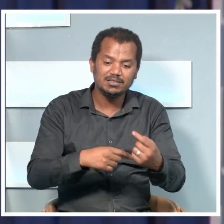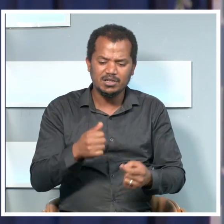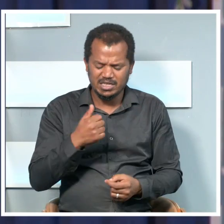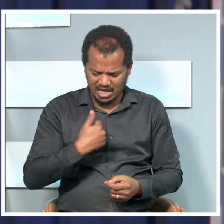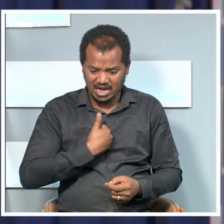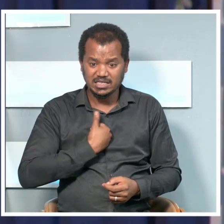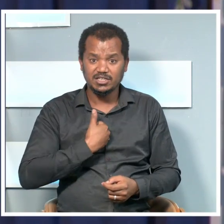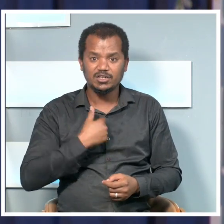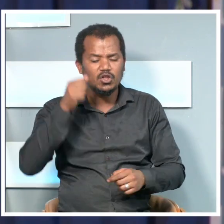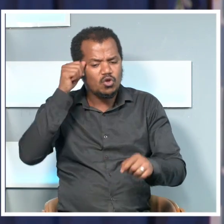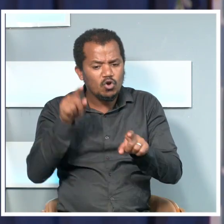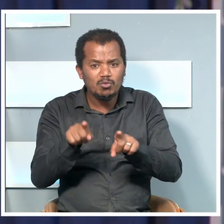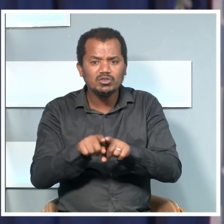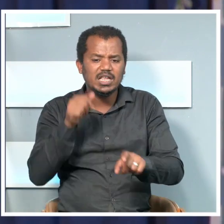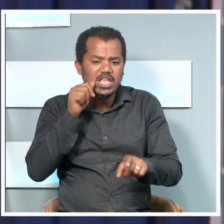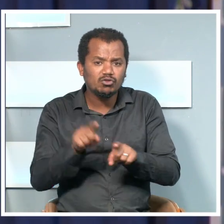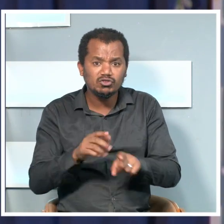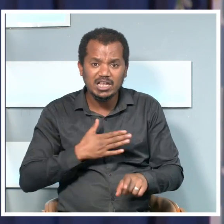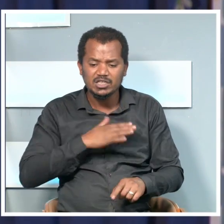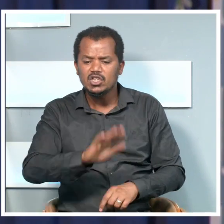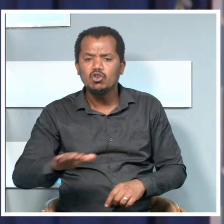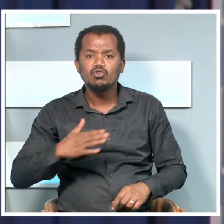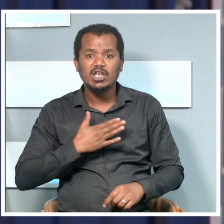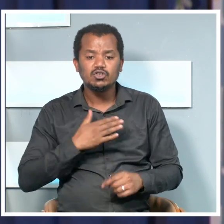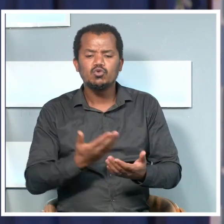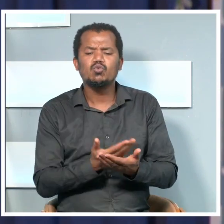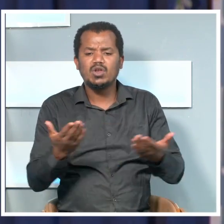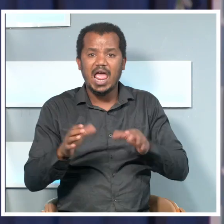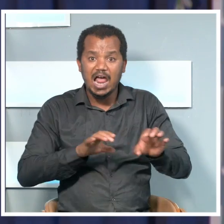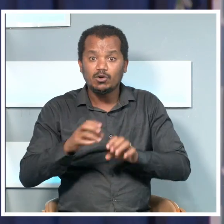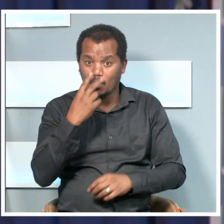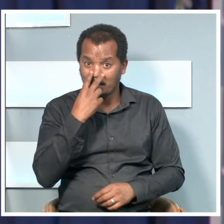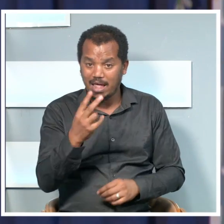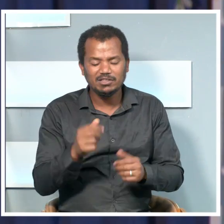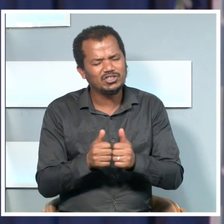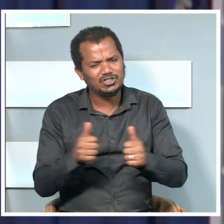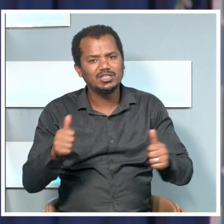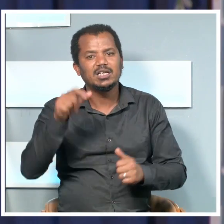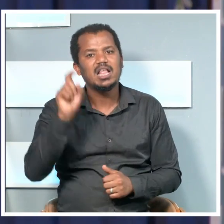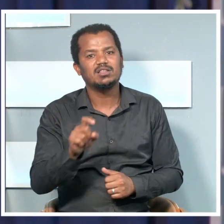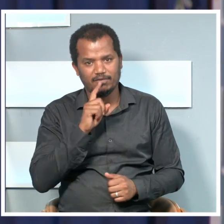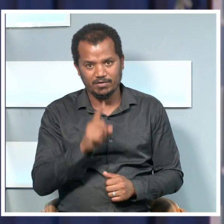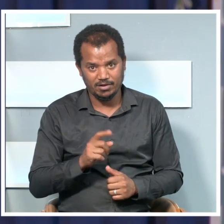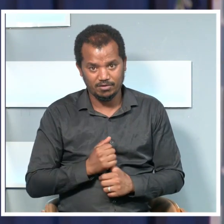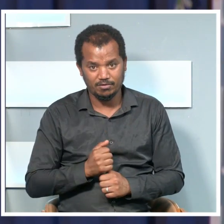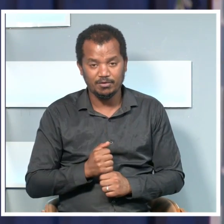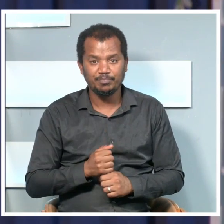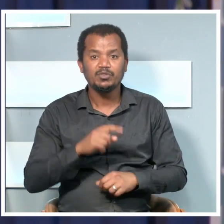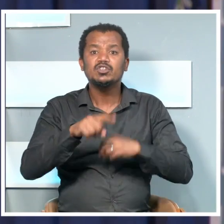ሂደት የራሳችን የወንድሞቻችን የህቶቻችን የልጆቻችን ጉዳይ አድርገን ማየት እጅግ ተገቢ